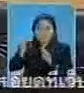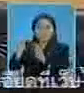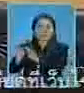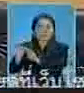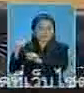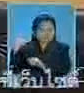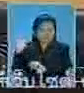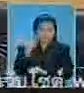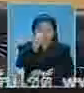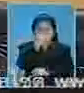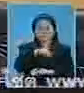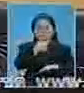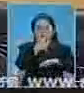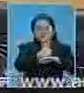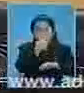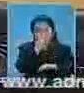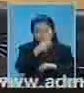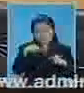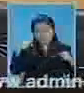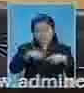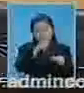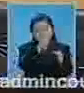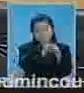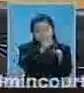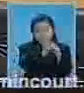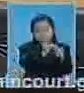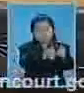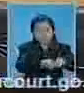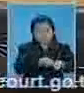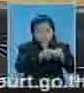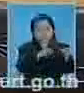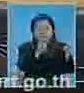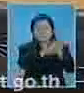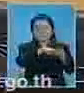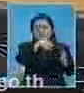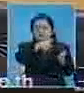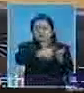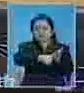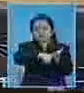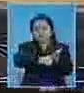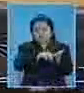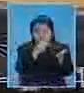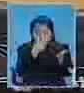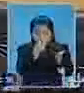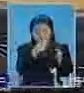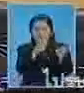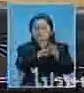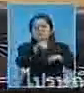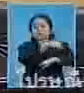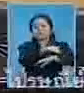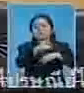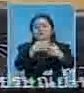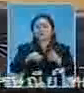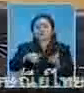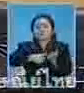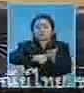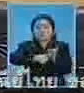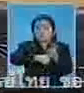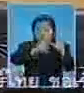มอยู่ธกส.ผมเพิ่งปิดบัญชีที่ธกส.ไปนะครับโครงการจำนำข้าวหนี้ของรัฐบาลไปซุกไ